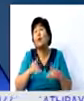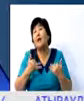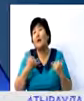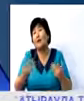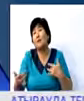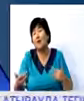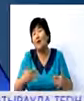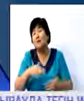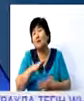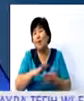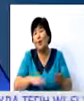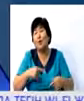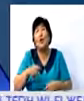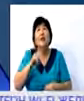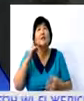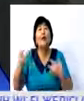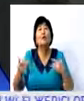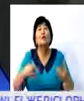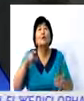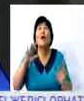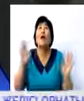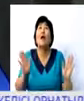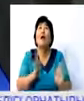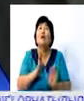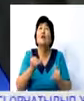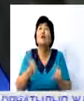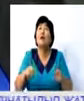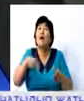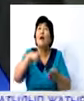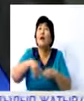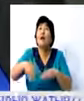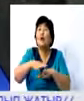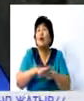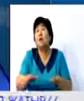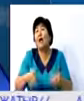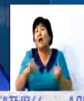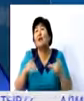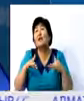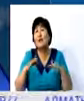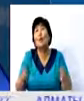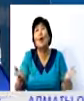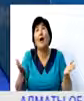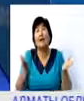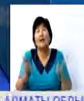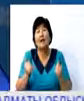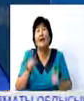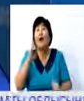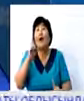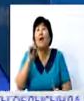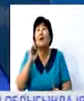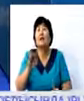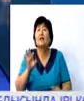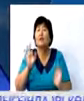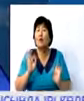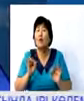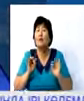қайырымдылық концертіне ұласты. Жас өнерпаздар әннен шашу шашып қала тұрғындарын қайырымдылық жасауға шақырды. Қарекеттің сауаптысы әрі